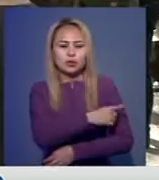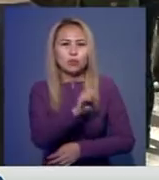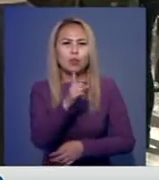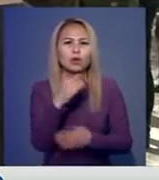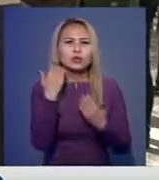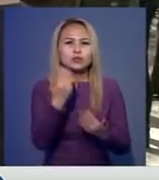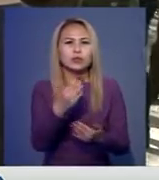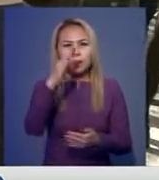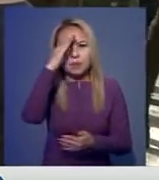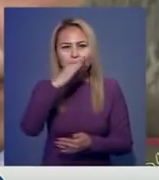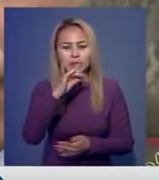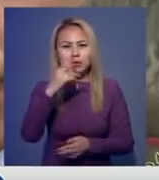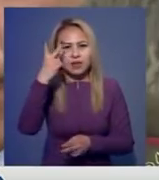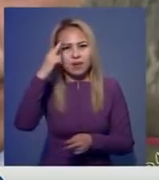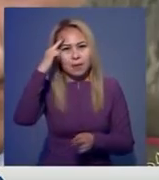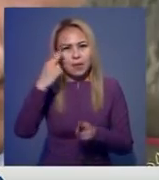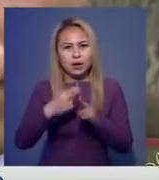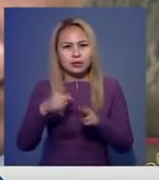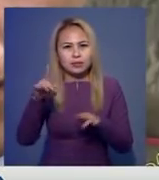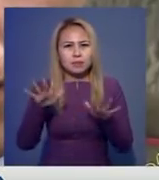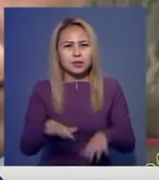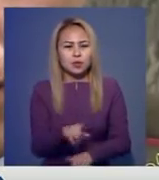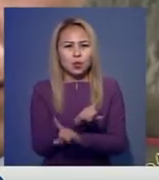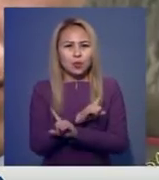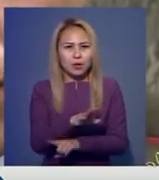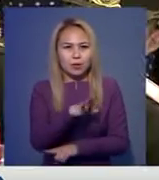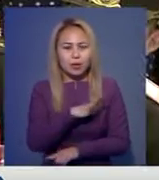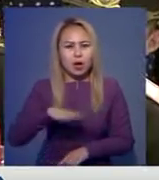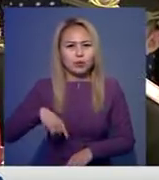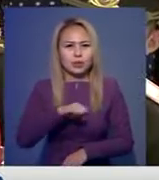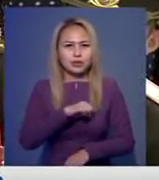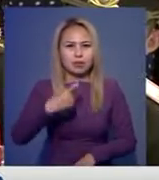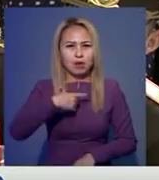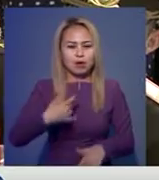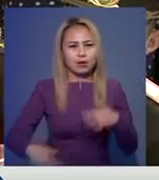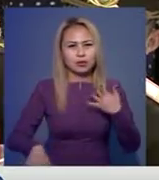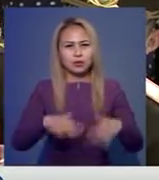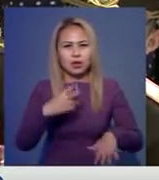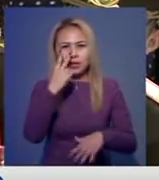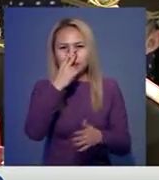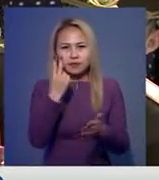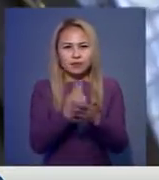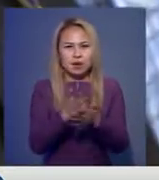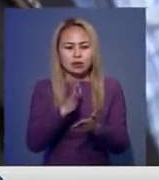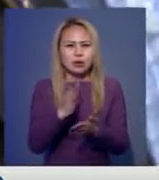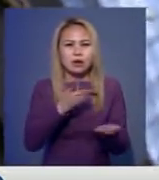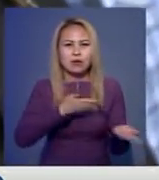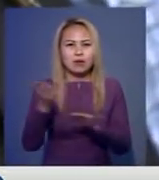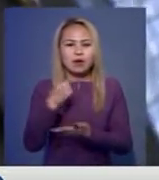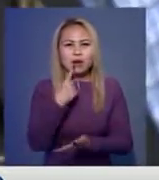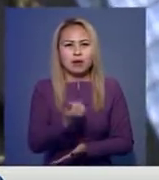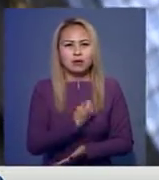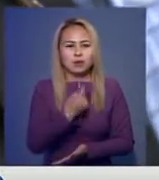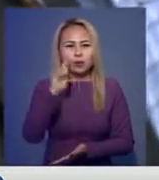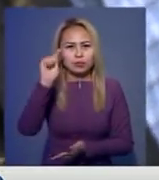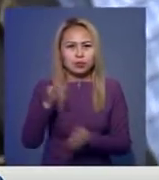қарт майдангердің әкесі мен екі ағасы қан майданда қаза тапты. Кейіннен өзі де әлсіздігімен жастығына қарамастан әскерге шақыртылып, соғыс